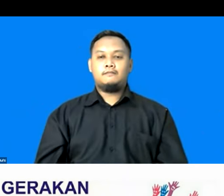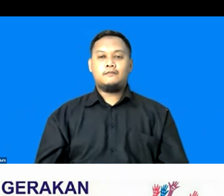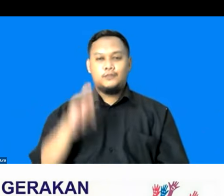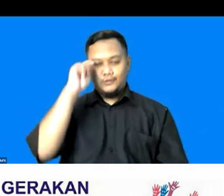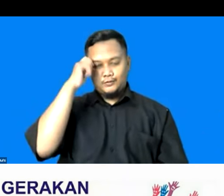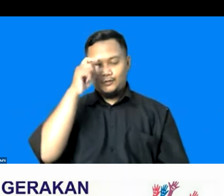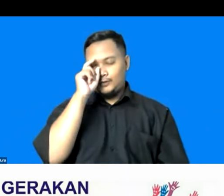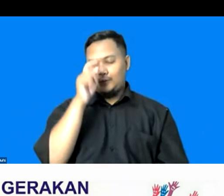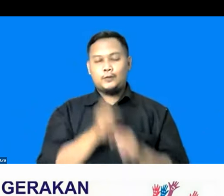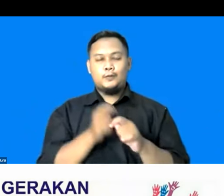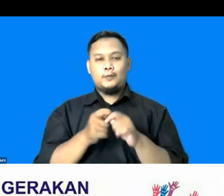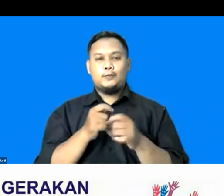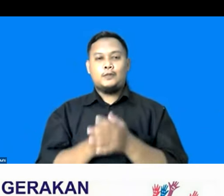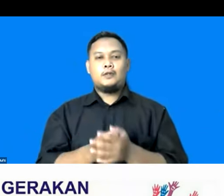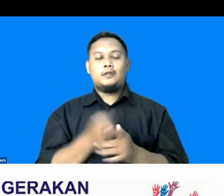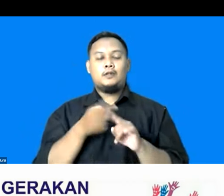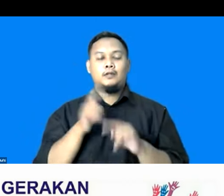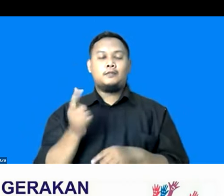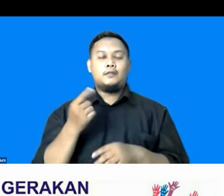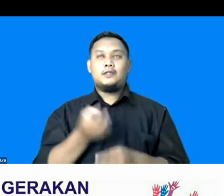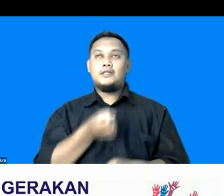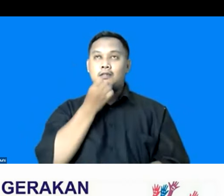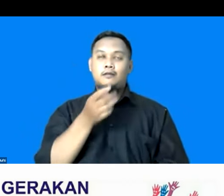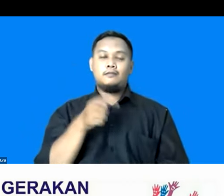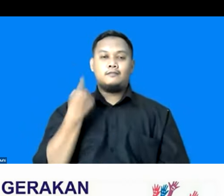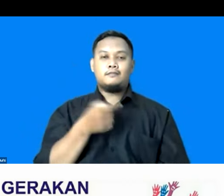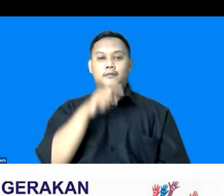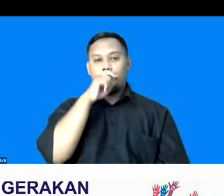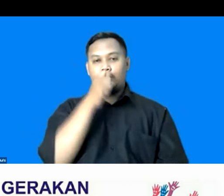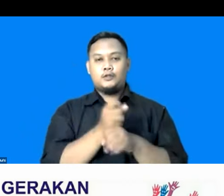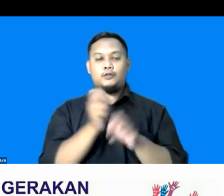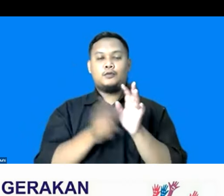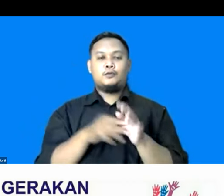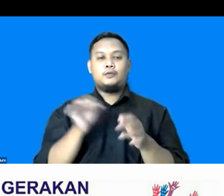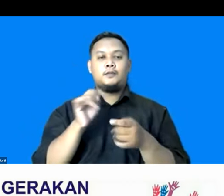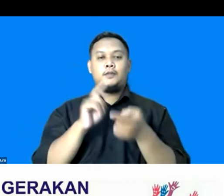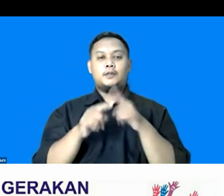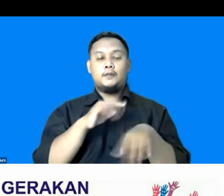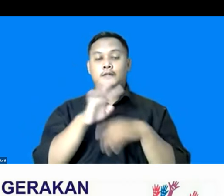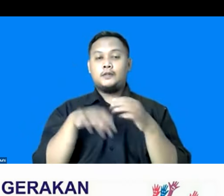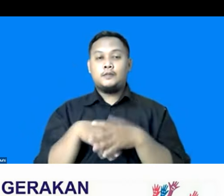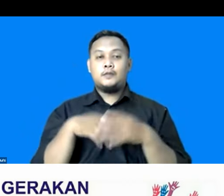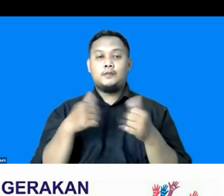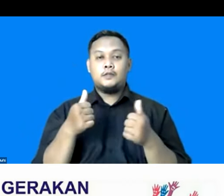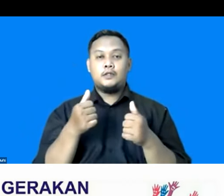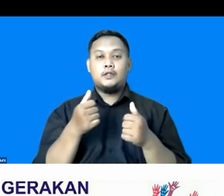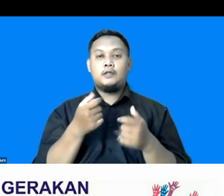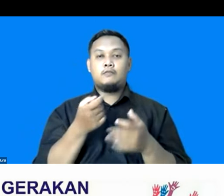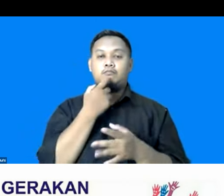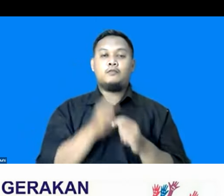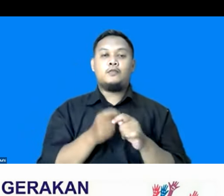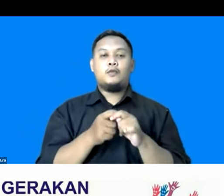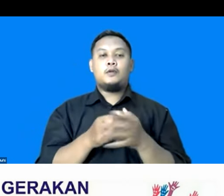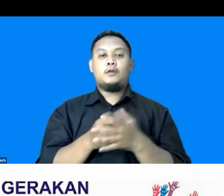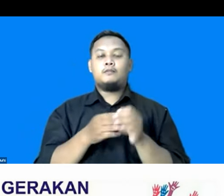untuk dibuat lebih awal. Itu mungkin saran saya, mungkin Pak Gun bisa dengan teman-teman membuat bahan